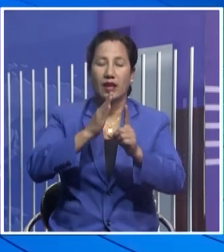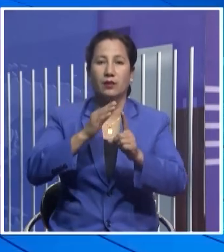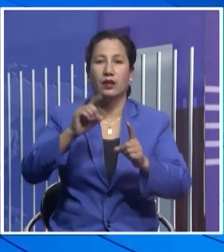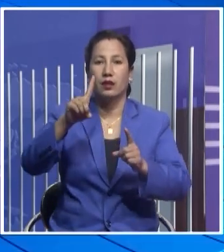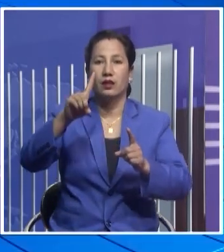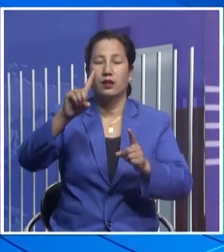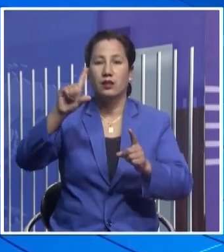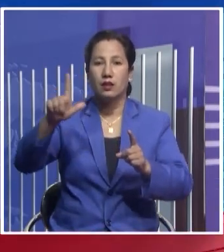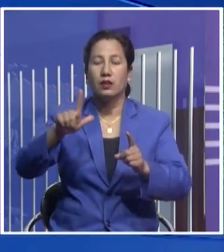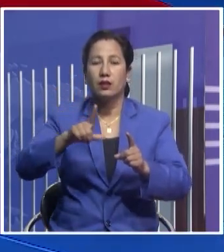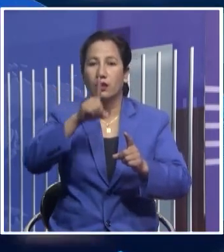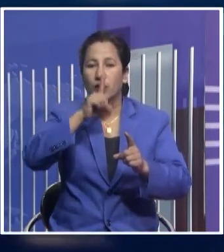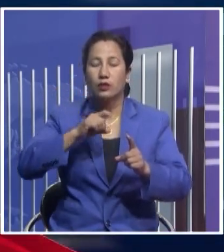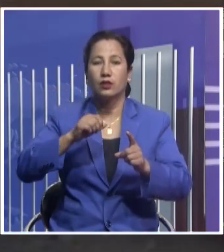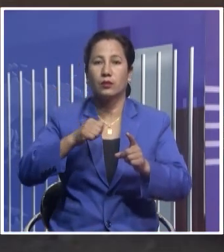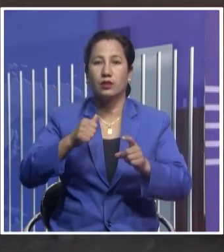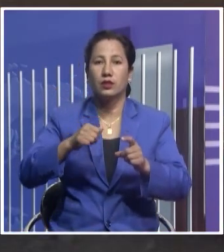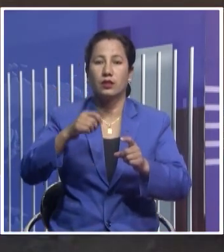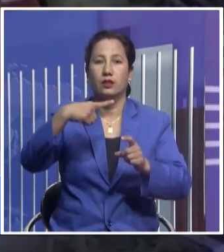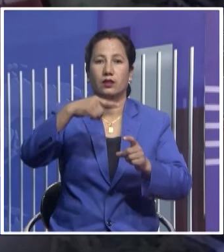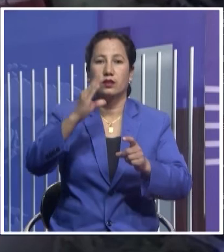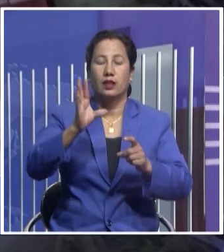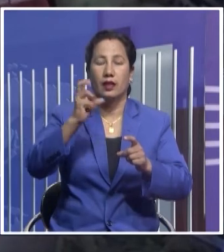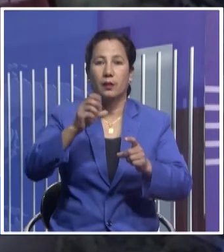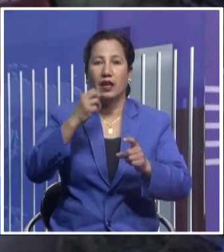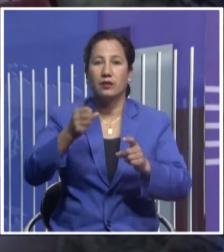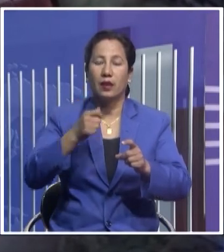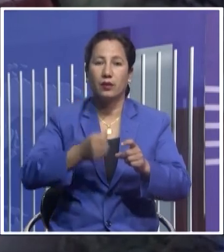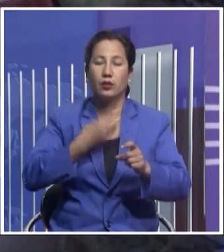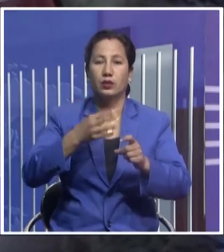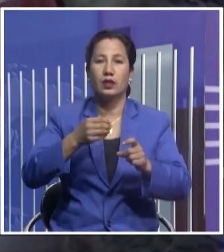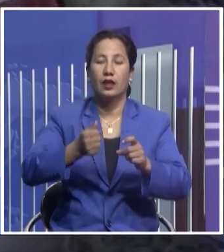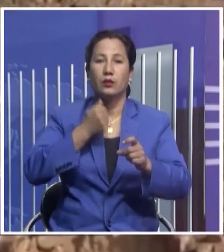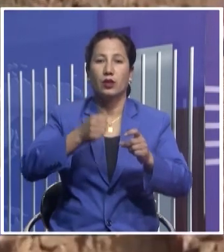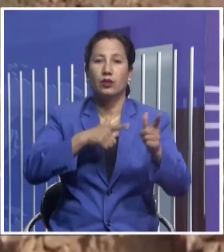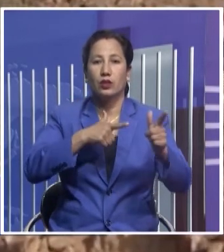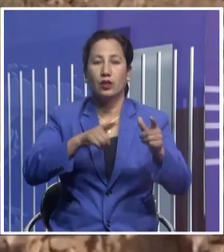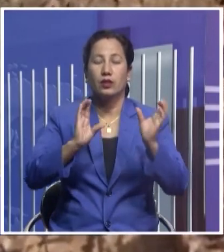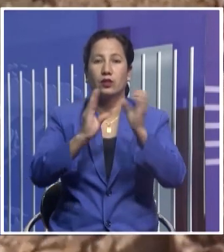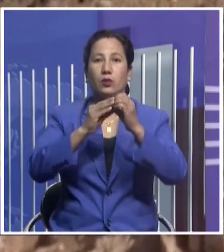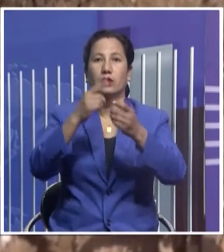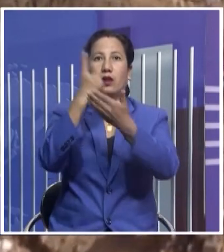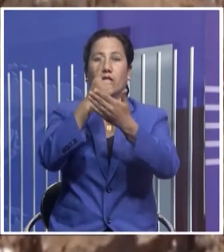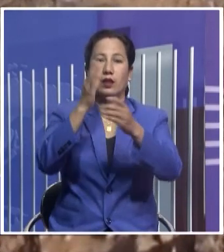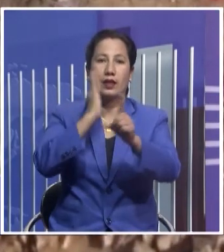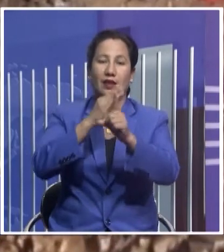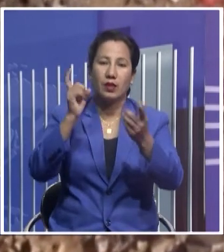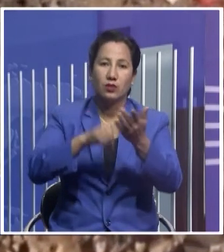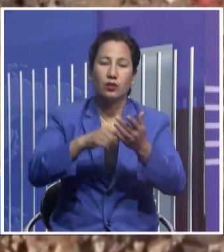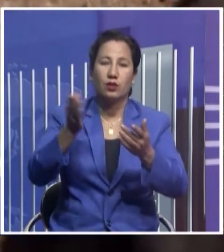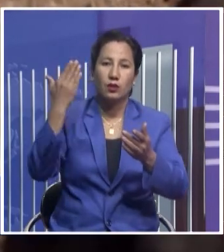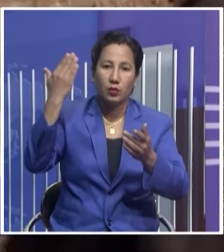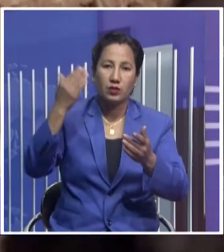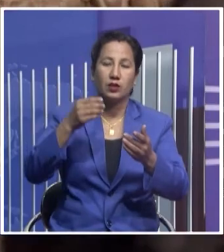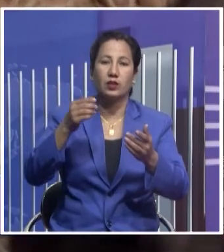17 वर्षपछि न्याय पाएको आफन्तको प्रतिक्रिया। यमनमा साउदी अरेबिया नेतृत्वको सैन्य समूहद्वारा हवाई कारवाही जारी। पछिल्लो